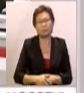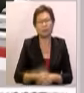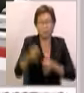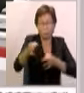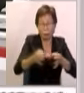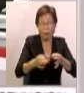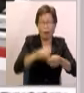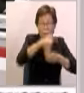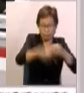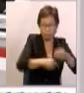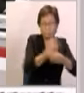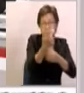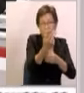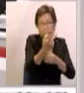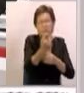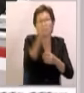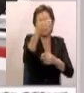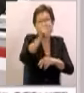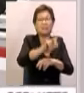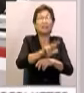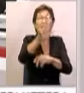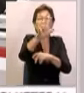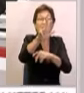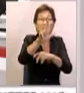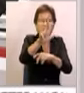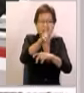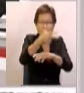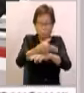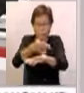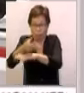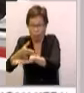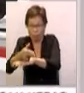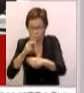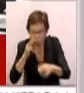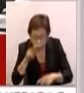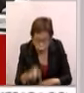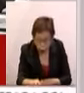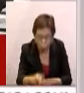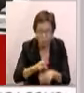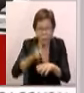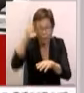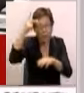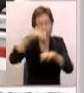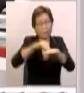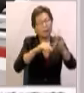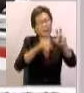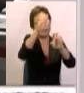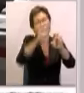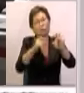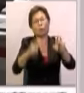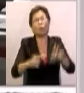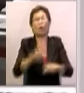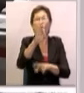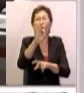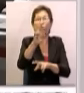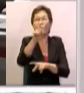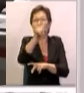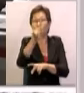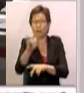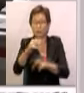Mengulas mengenai tiga laras senjata jenis AK-47 yang ditemui di Kelantan pada 30 November lalu, Tan Sri Fuzi